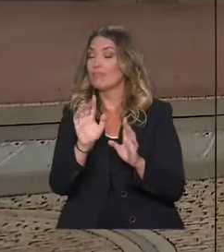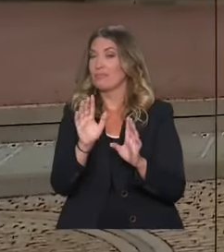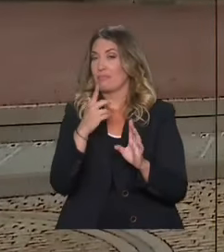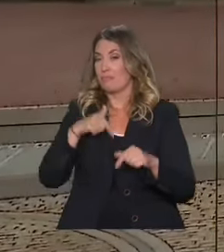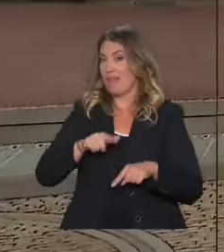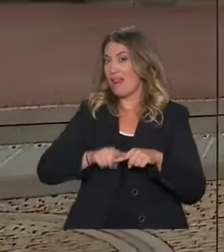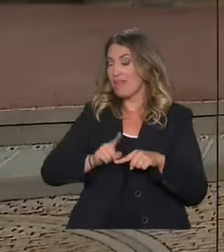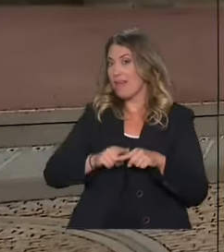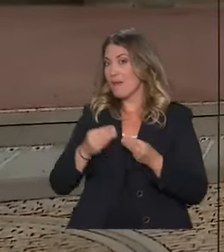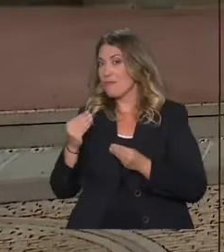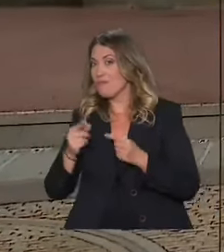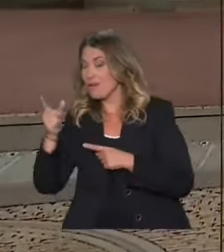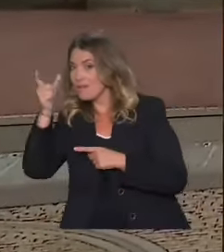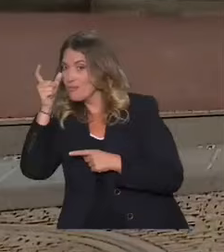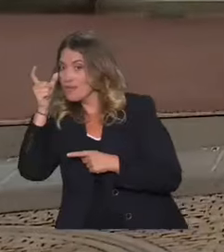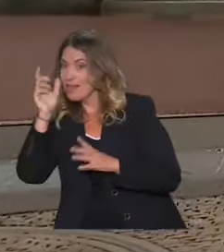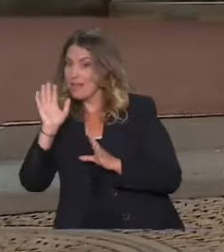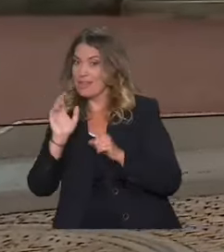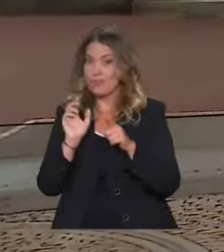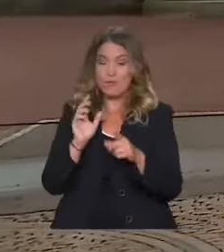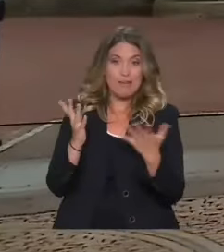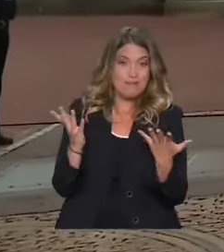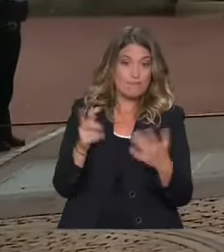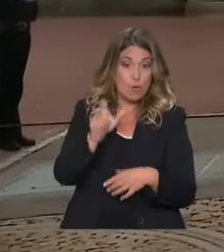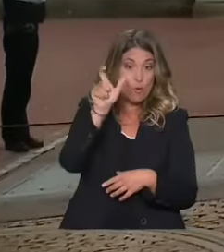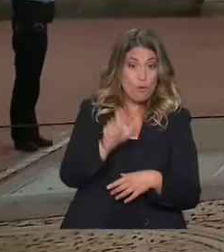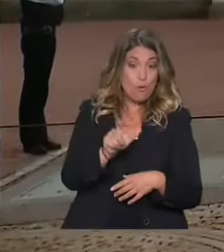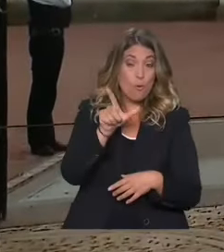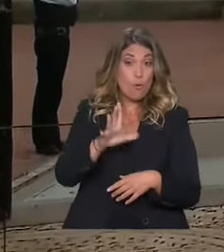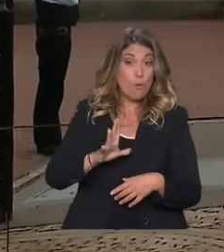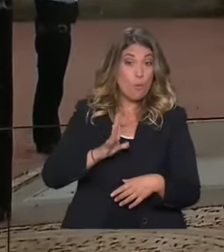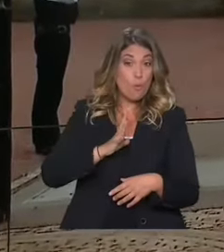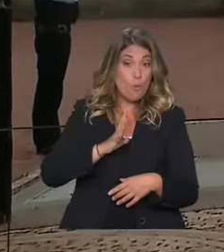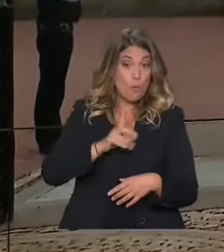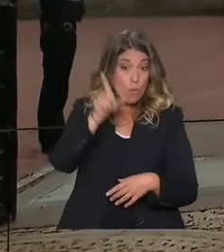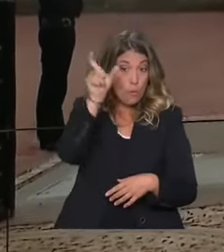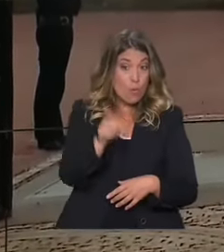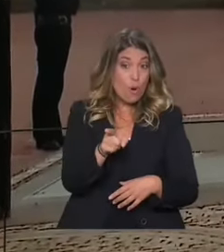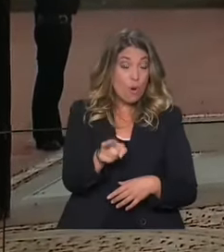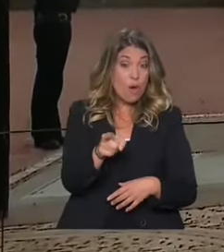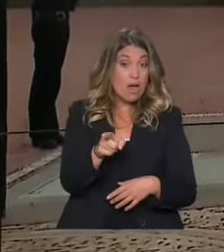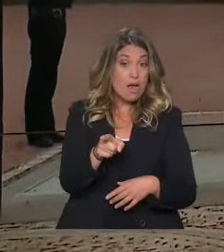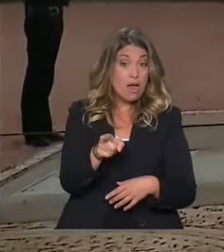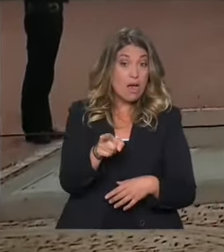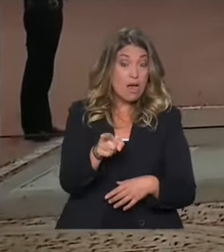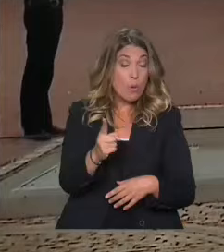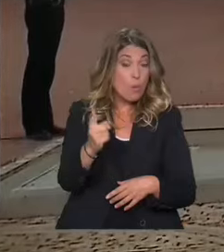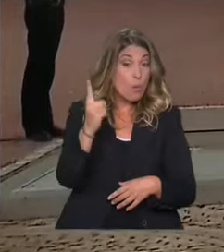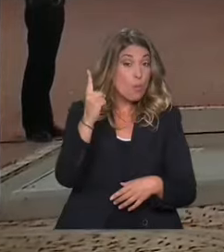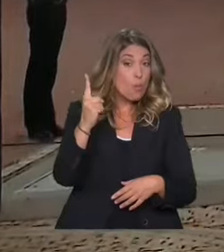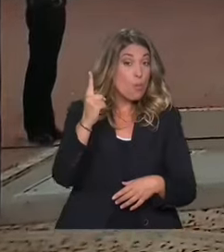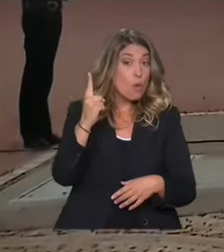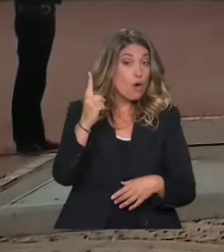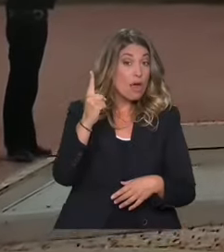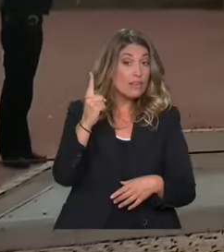παραδοσιακότατα. Το λέγαμε και στο βίντεο. Μην ξεχνάμε ότι αυτός ο άνθρωπος ήταν ο μόνος ηγέτης ο οποίος ήρθε